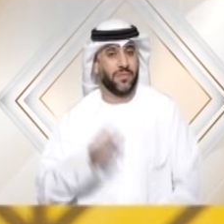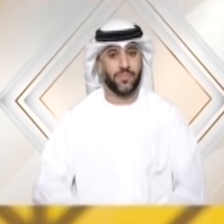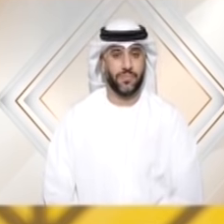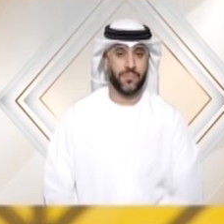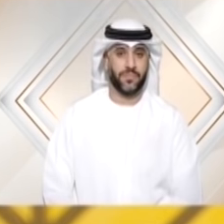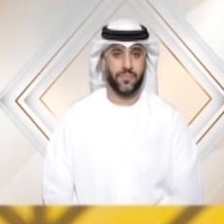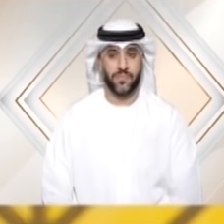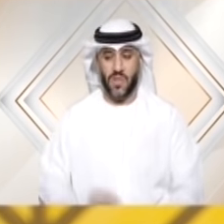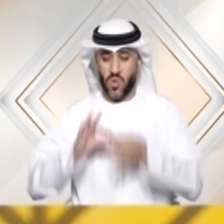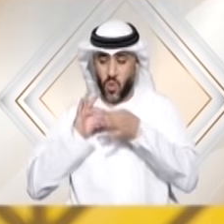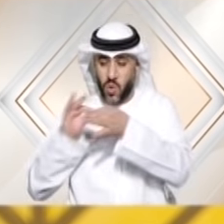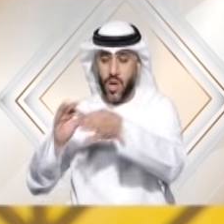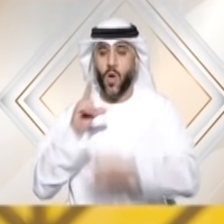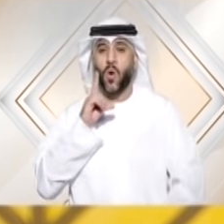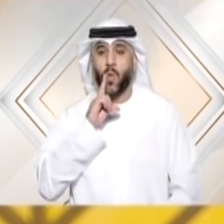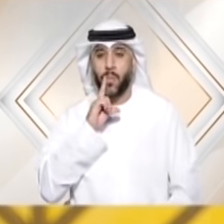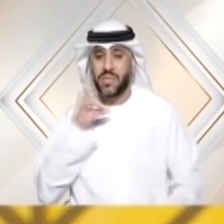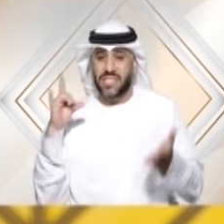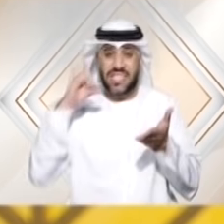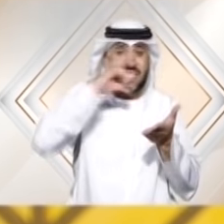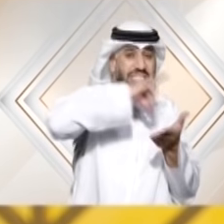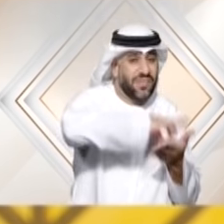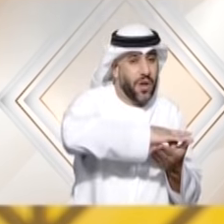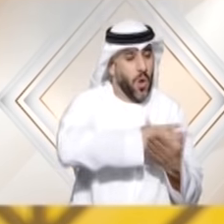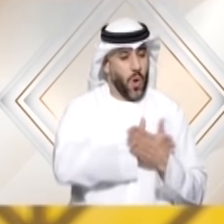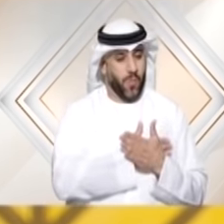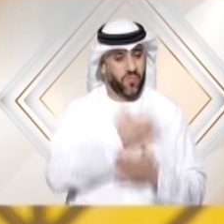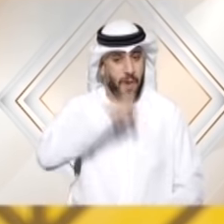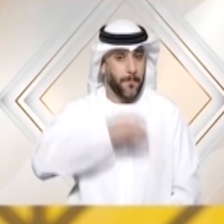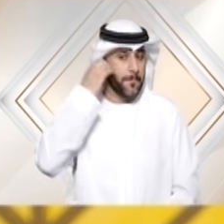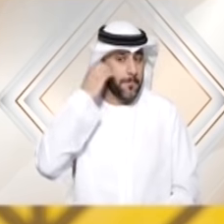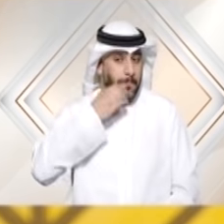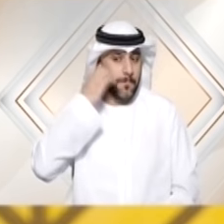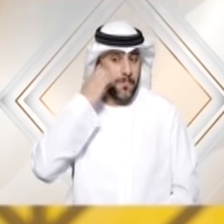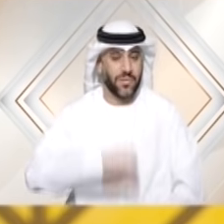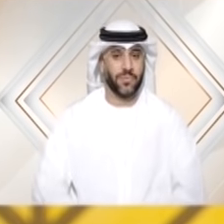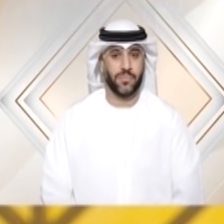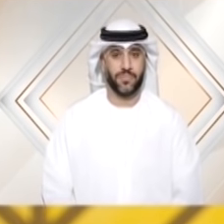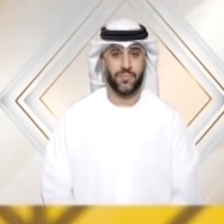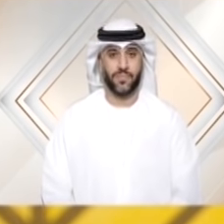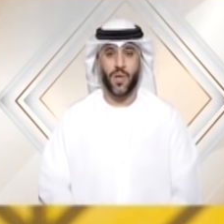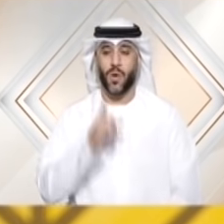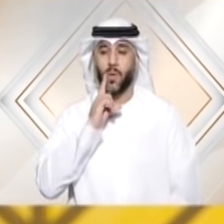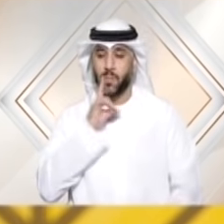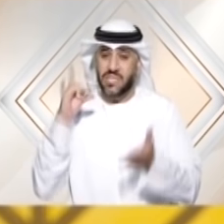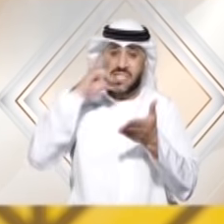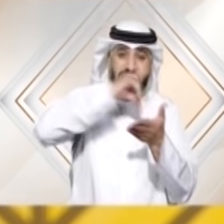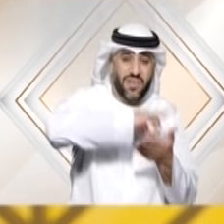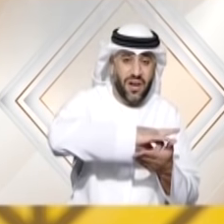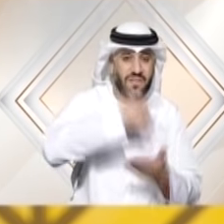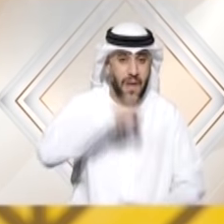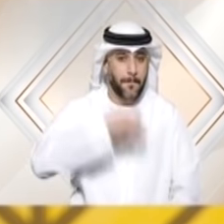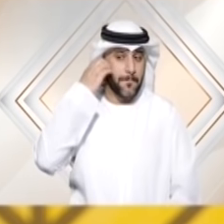ضليت وراء أمي لين حجزت لها وقلت لها ماما أنا تعالي أنا حابة تيجي تشوفي أنا كيف عايشة في الإمارات، تعالي شوفيني كيف أنا عايشة، شوفي